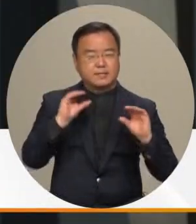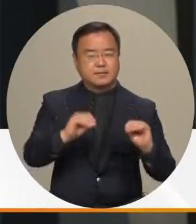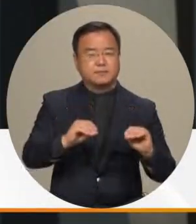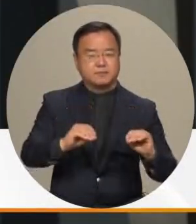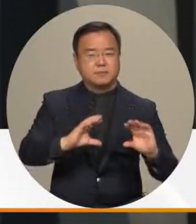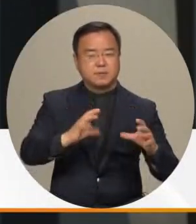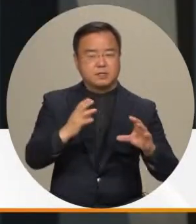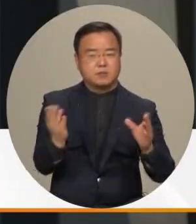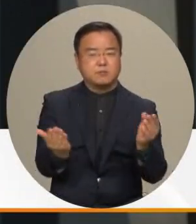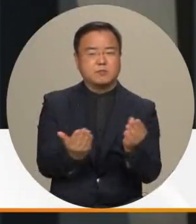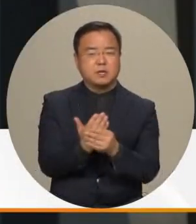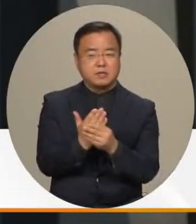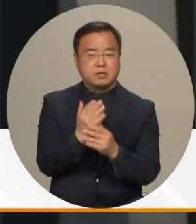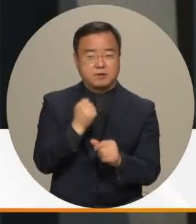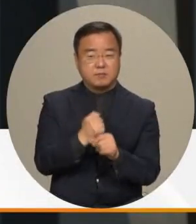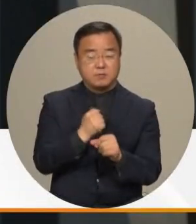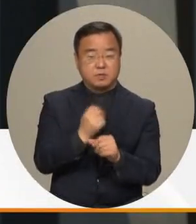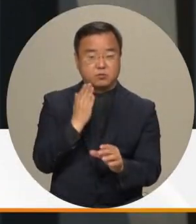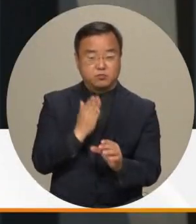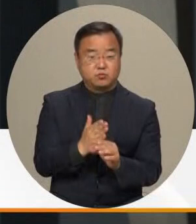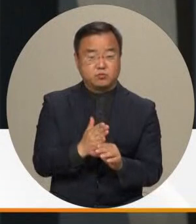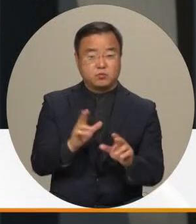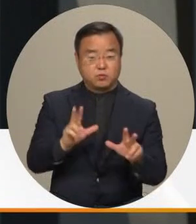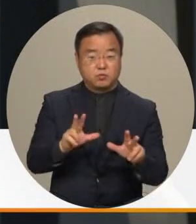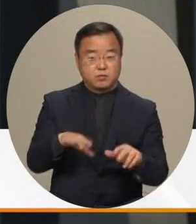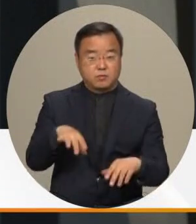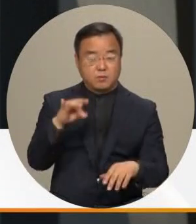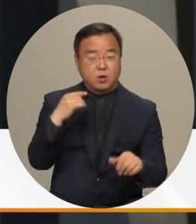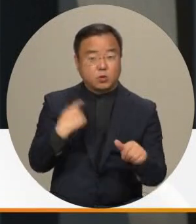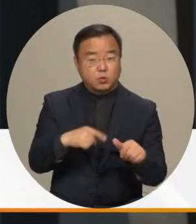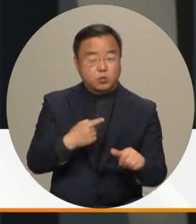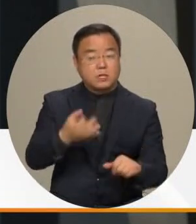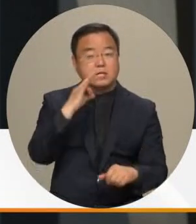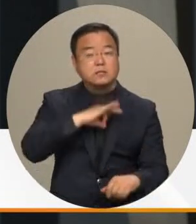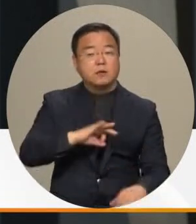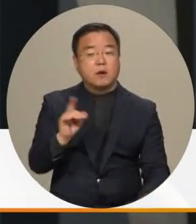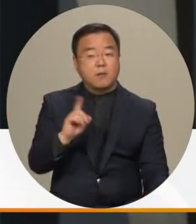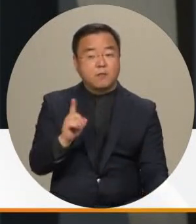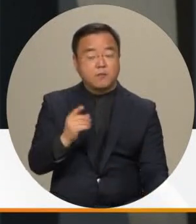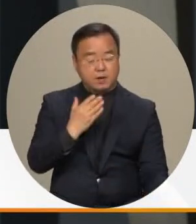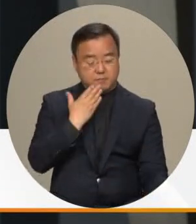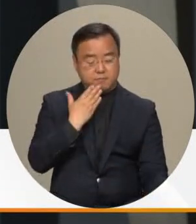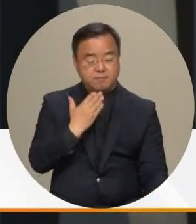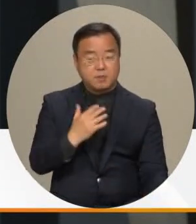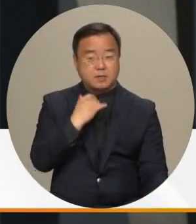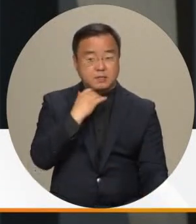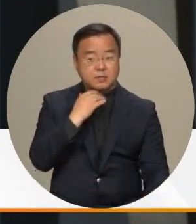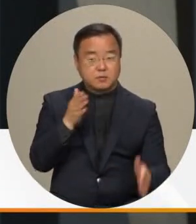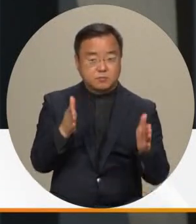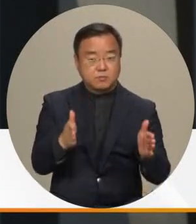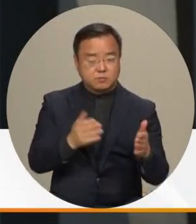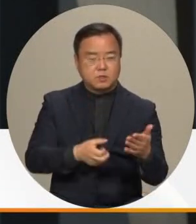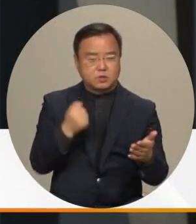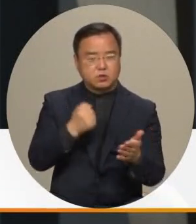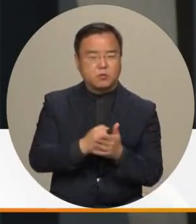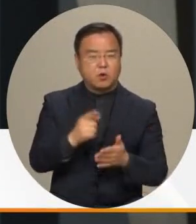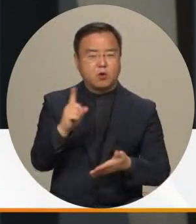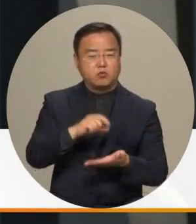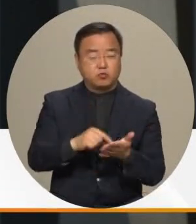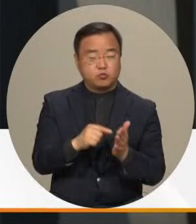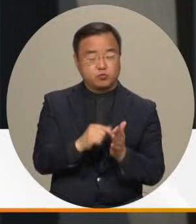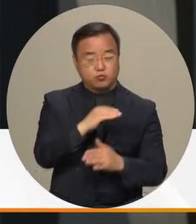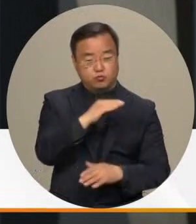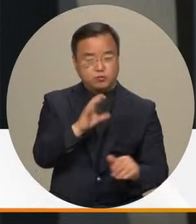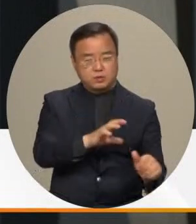나라들도 생기고 있잖아요 우선 교육적으로 어떤 이점이 있는지 이용 가능 연령을 정하고 또 어느 정도 수준에서